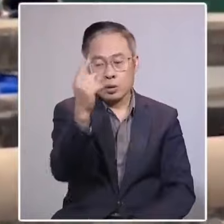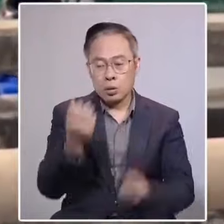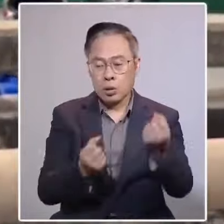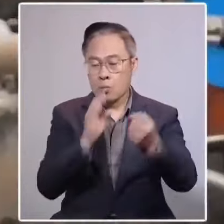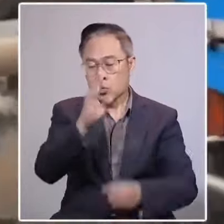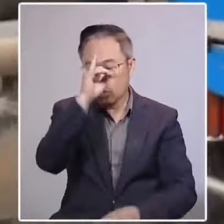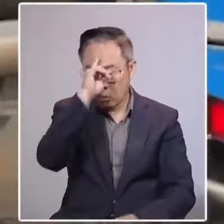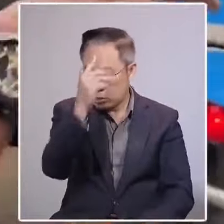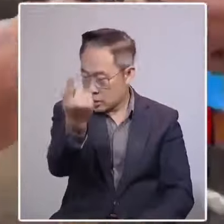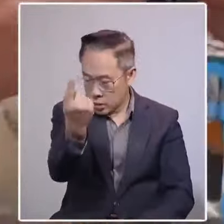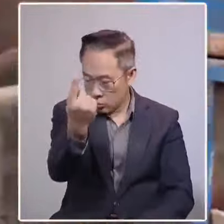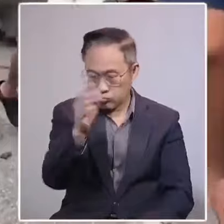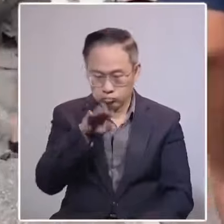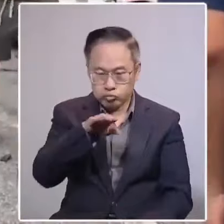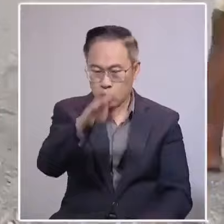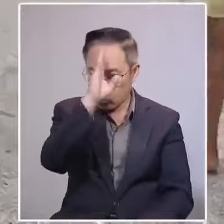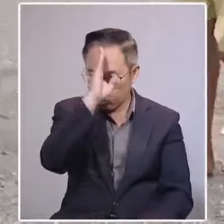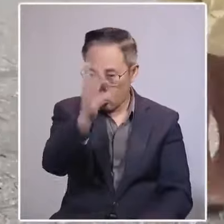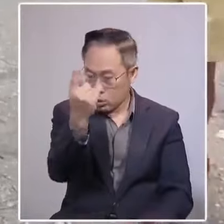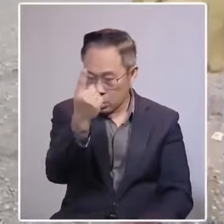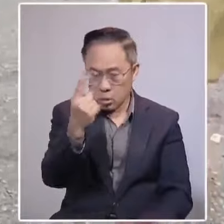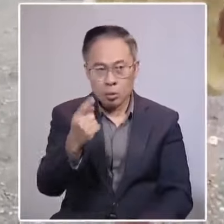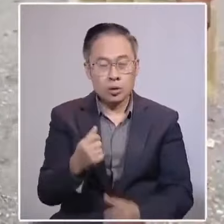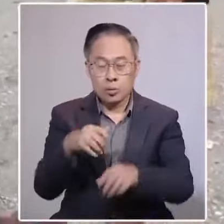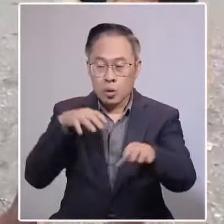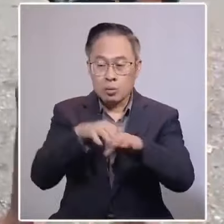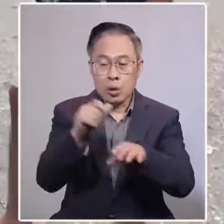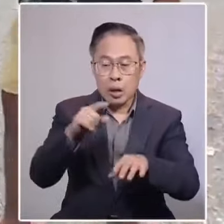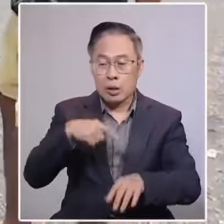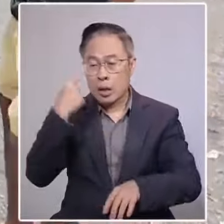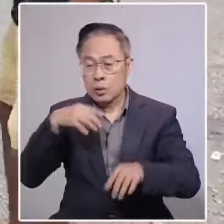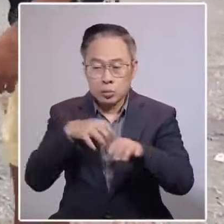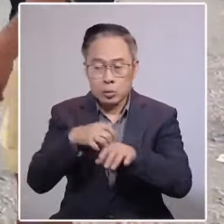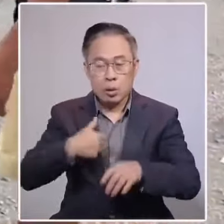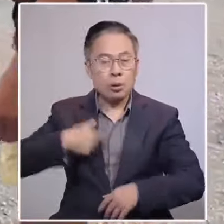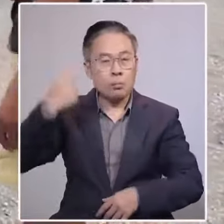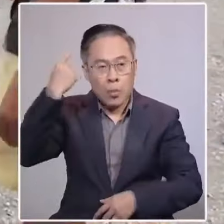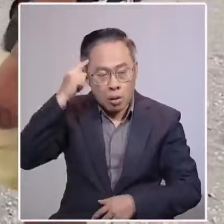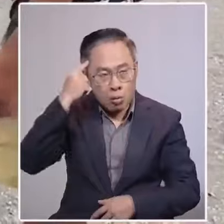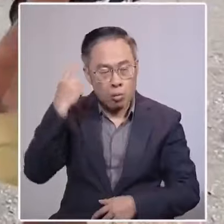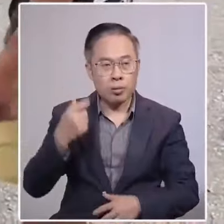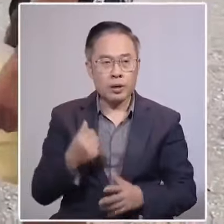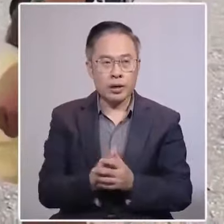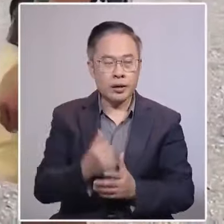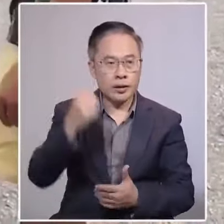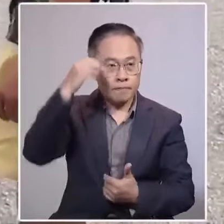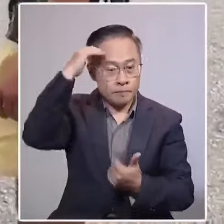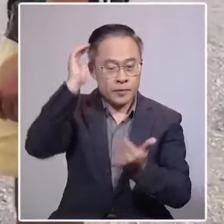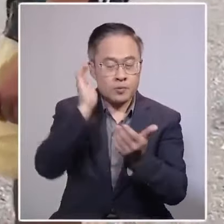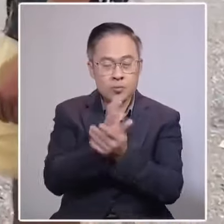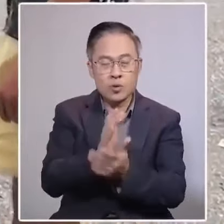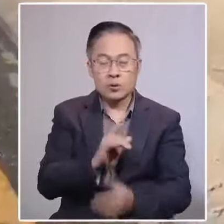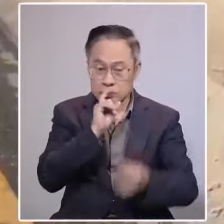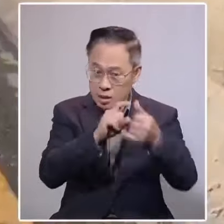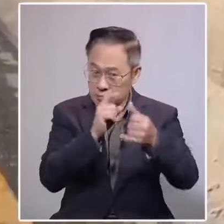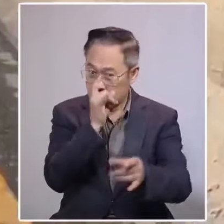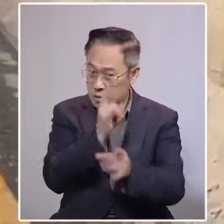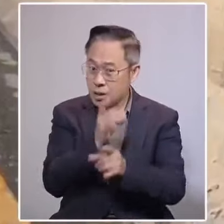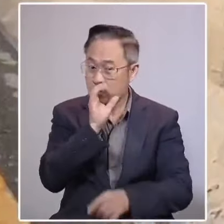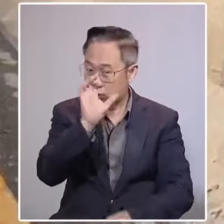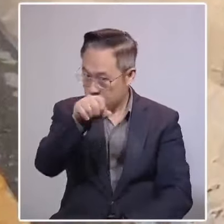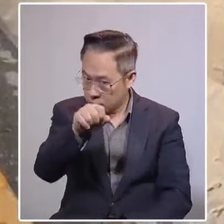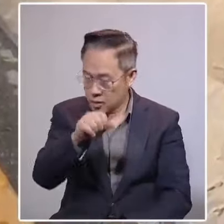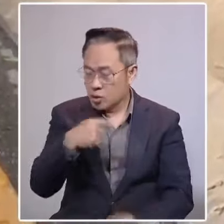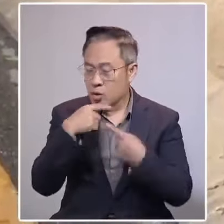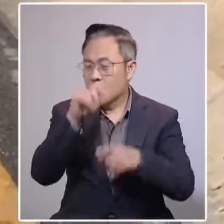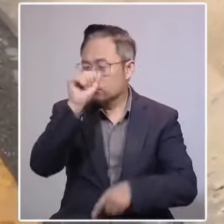โอเคแปบนึงมาแล้วนนี่นิดหน่อยมาเป่าซินิดหน่อยจริงหรือเปล่าถ้านิดหน่อยมันก็ต้องมันจะขึ้นหรือไม่